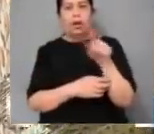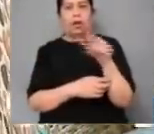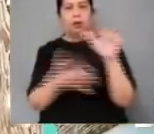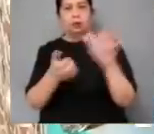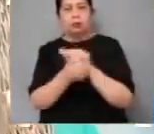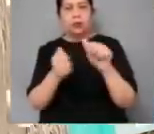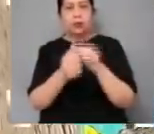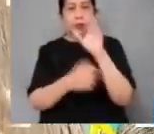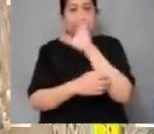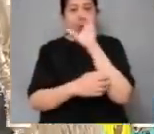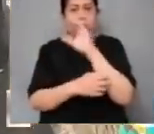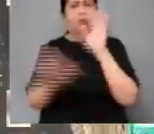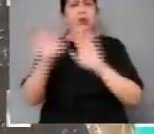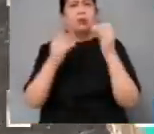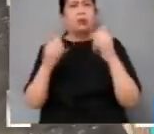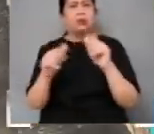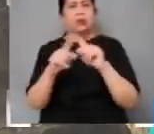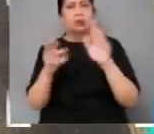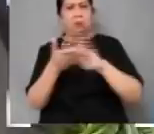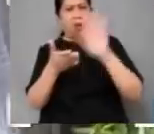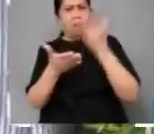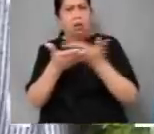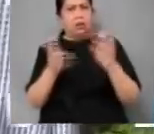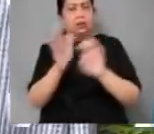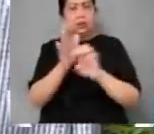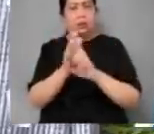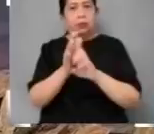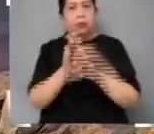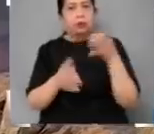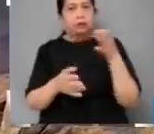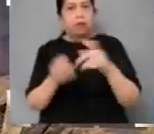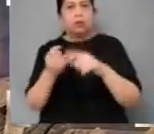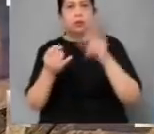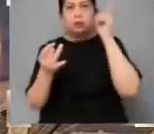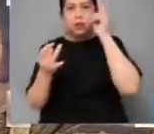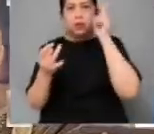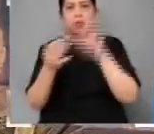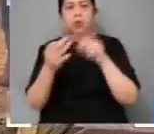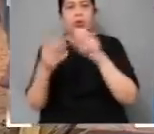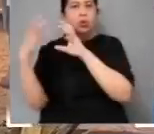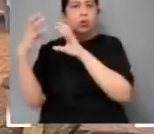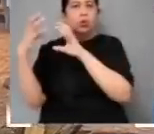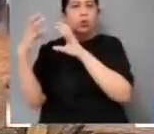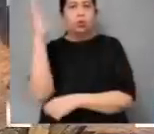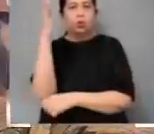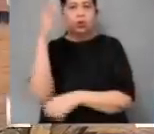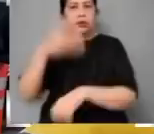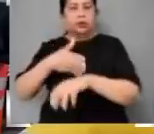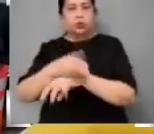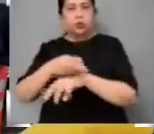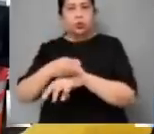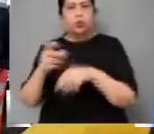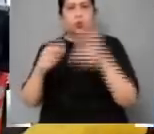City, problema pa rin ang pagmahal ng ilang bilihin gaya ng isda, gulay at coco lumber. Panawagan nila mabantayan sana ito ng mga